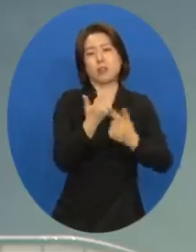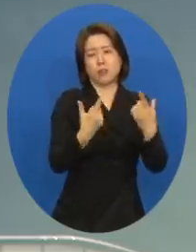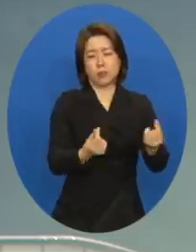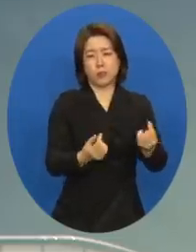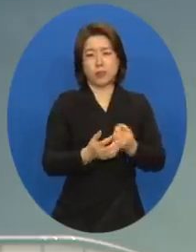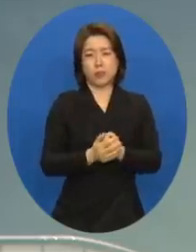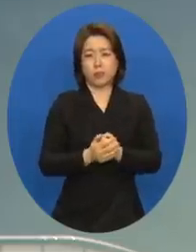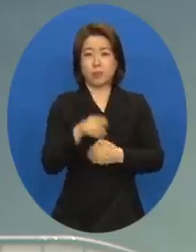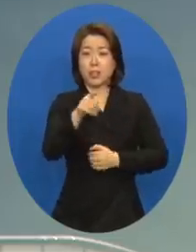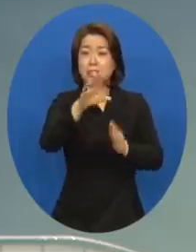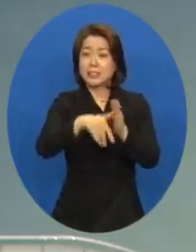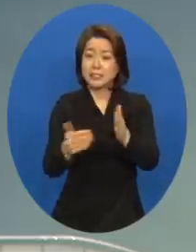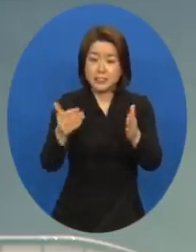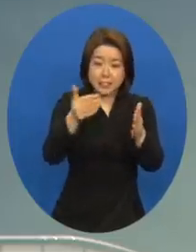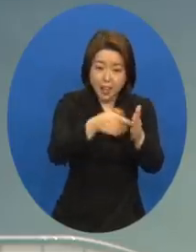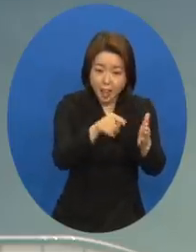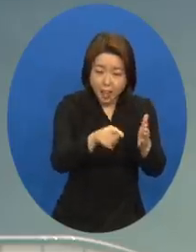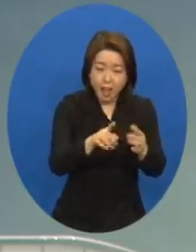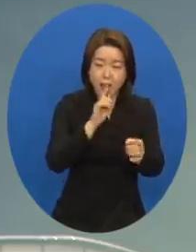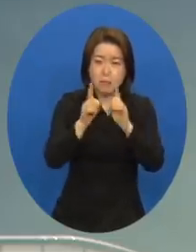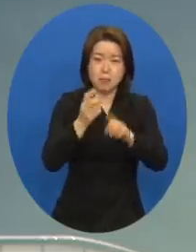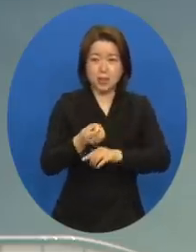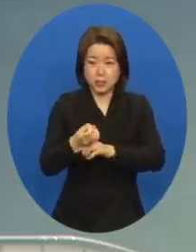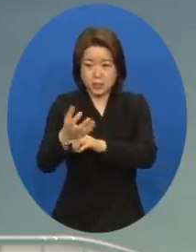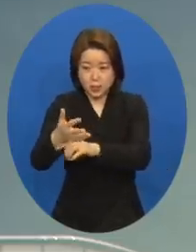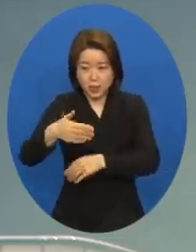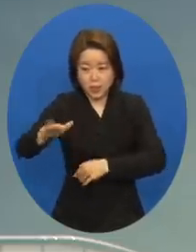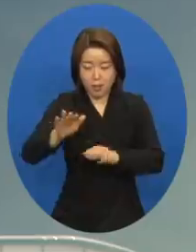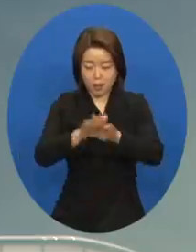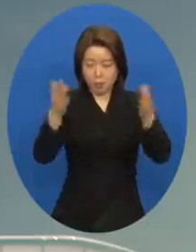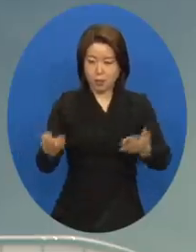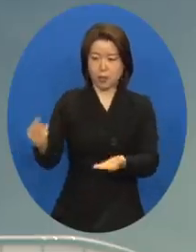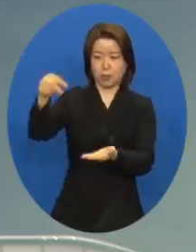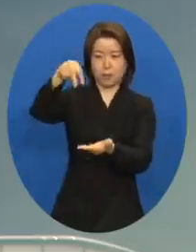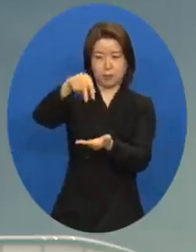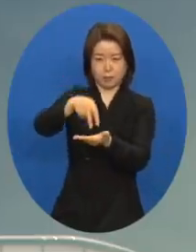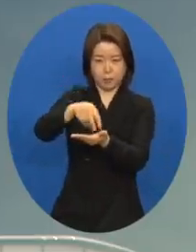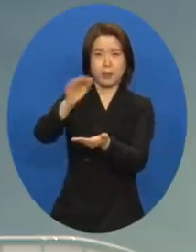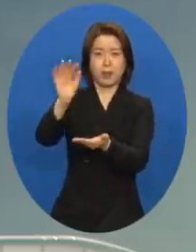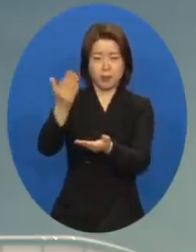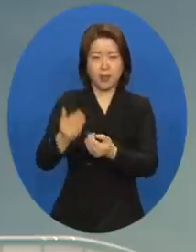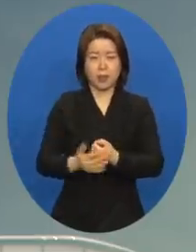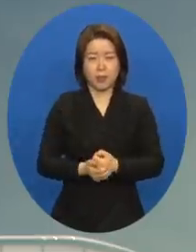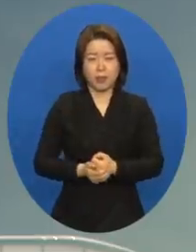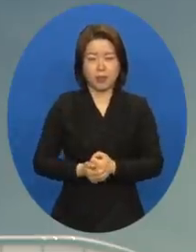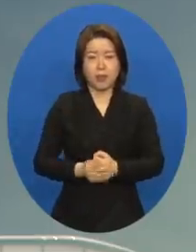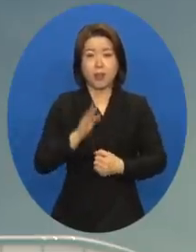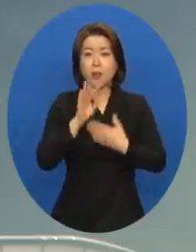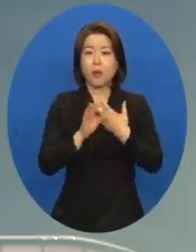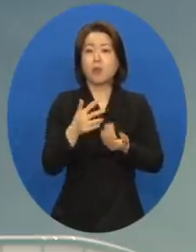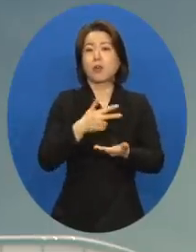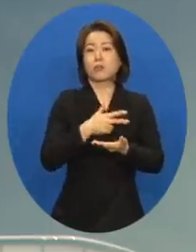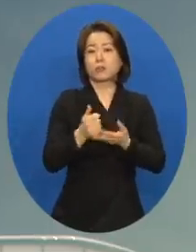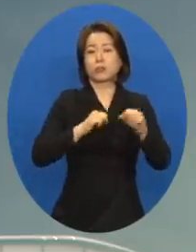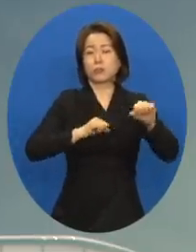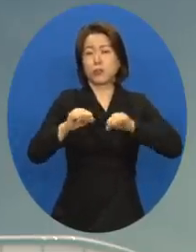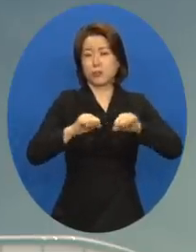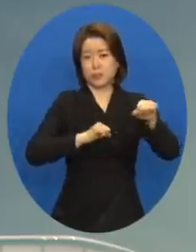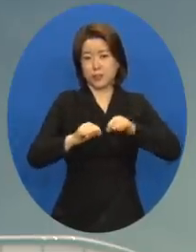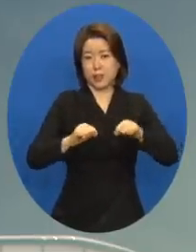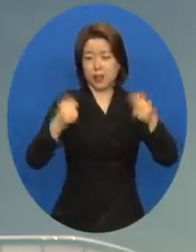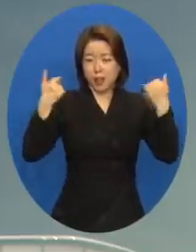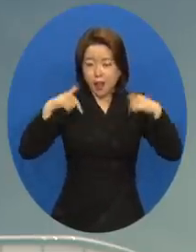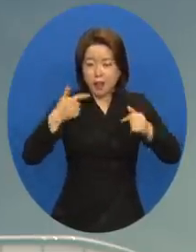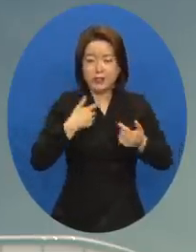가서야 말씀을 전하러 이렇게 강단에 서게 됩니다. 그러면 주님의 역사를